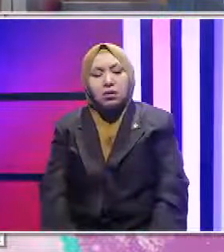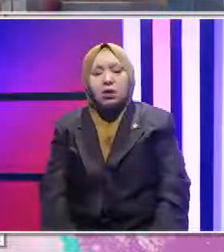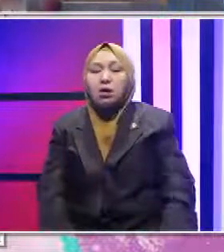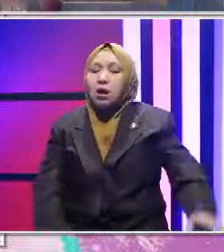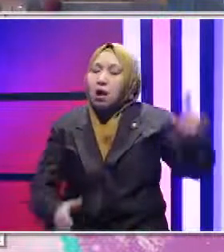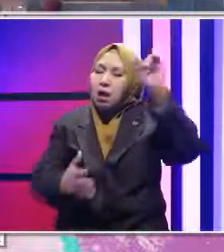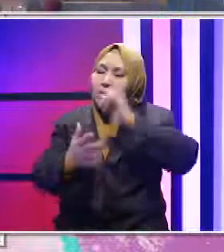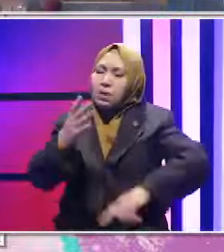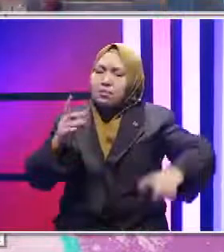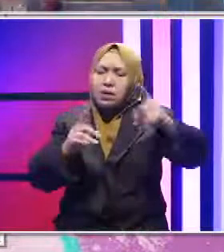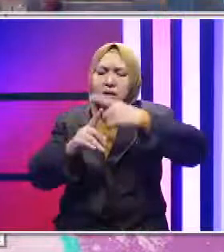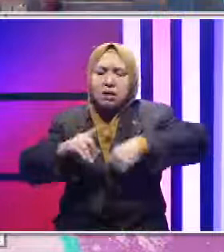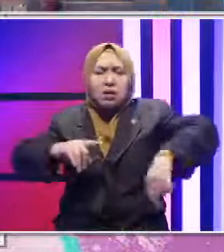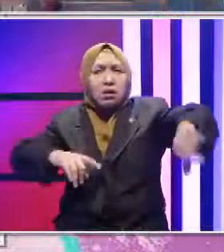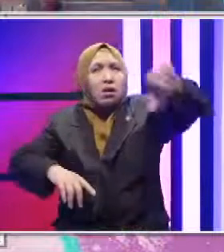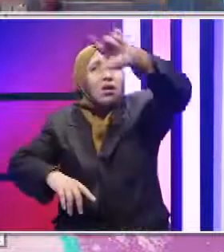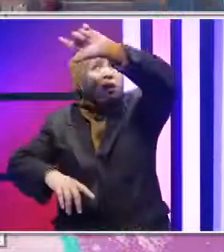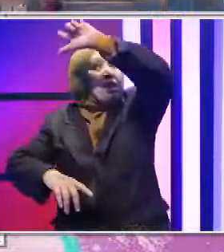إذا السماء